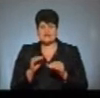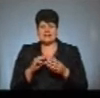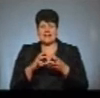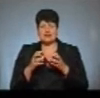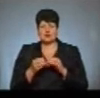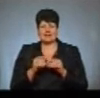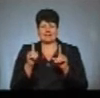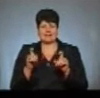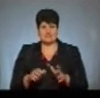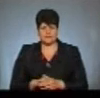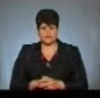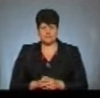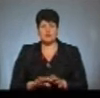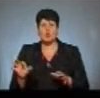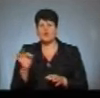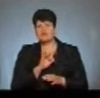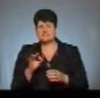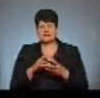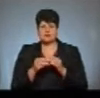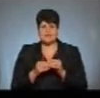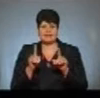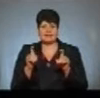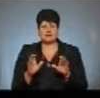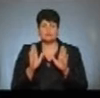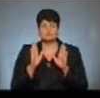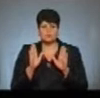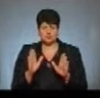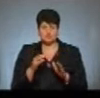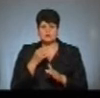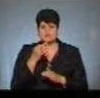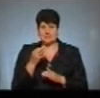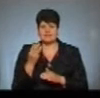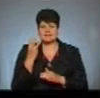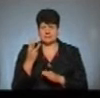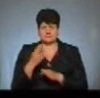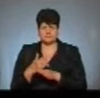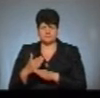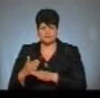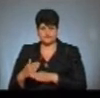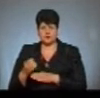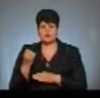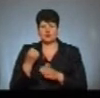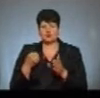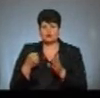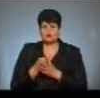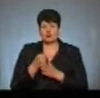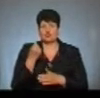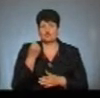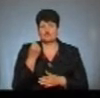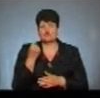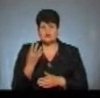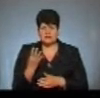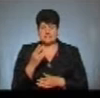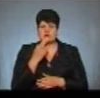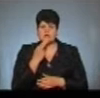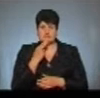результати тестів? Офіційні результати тестів в цьому році будуть оприлюднюватися в 3 етапи. До 14 червня у